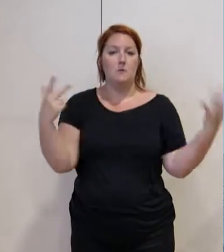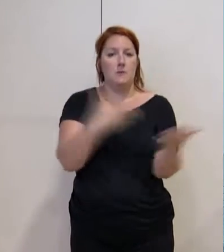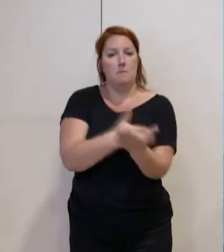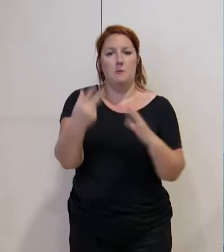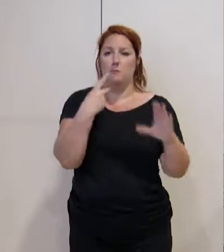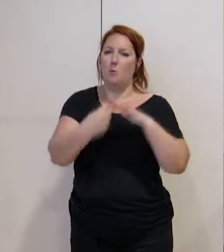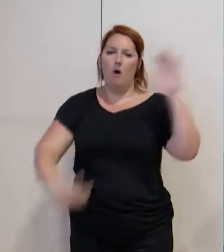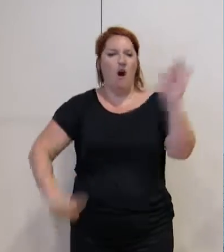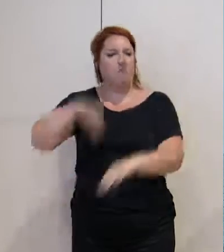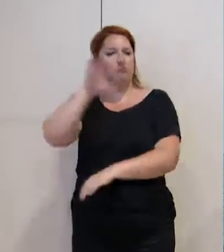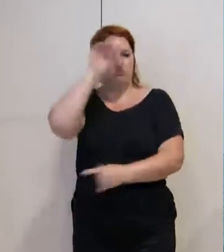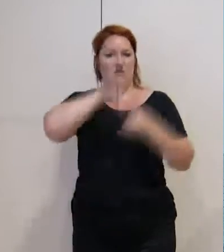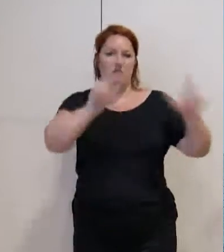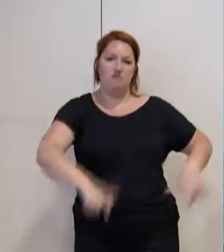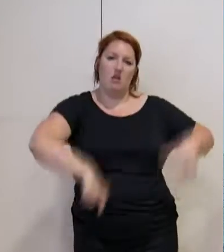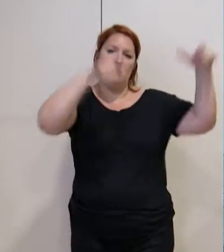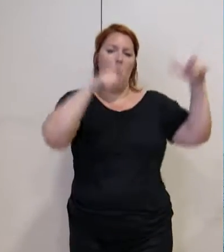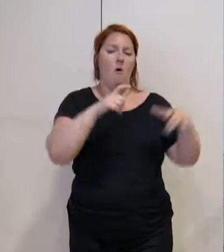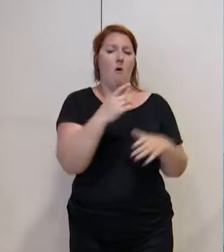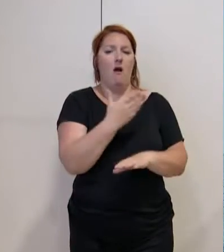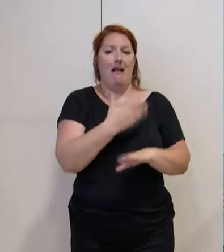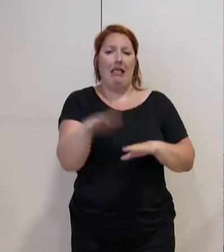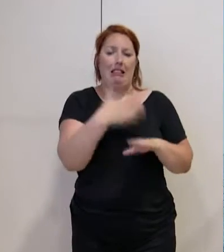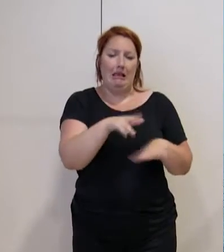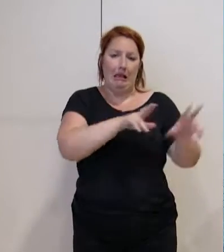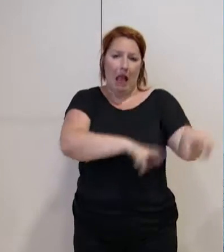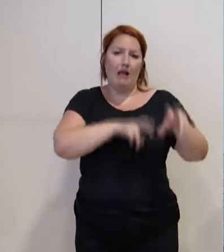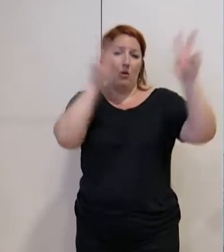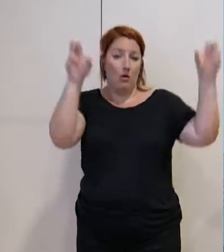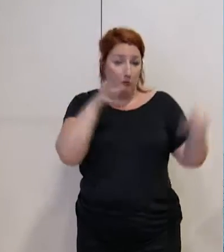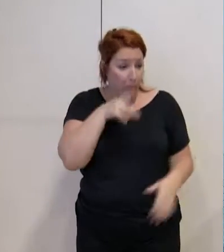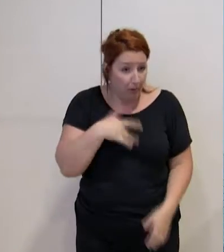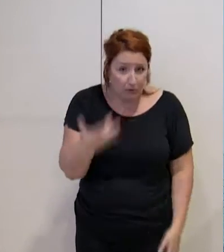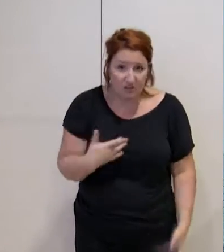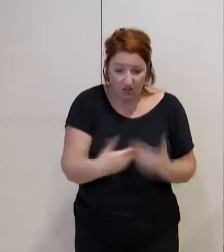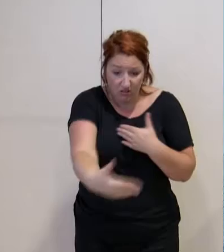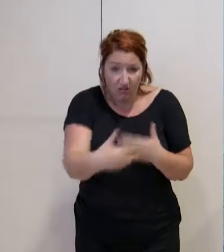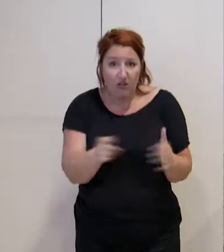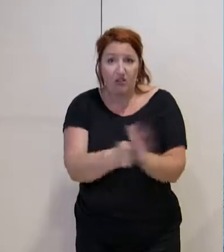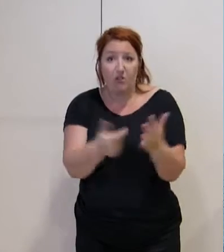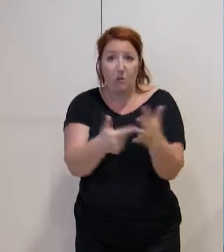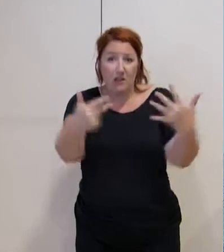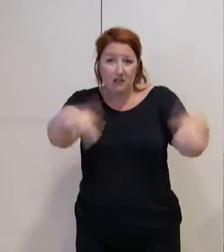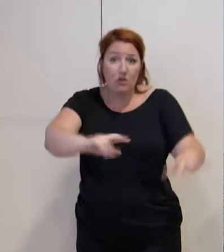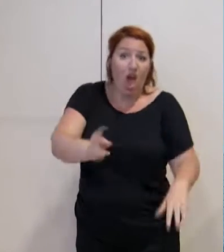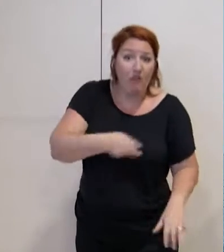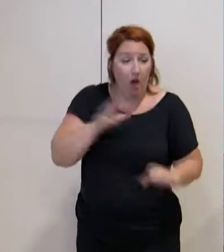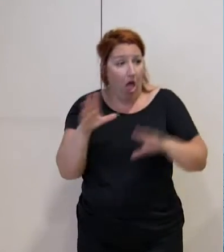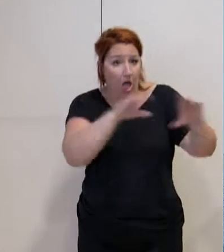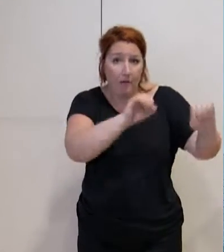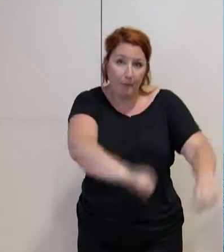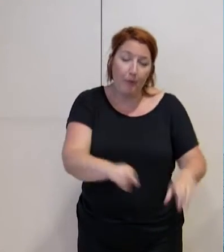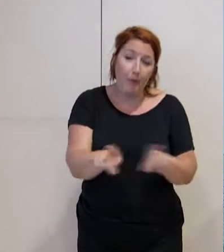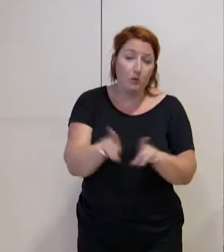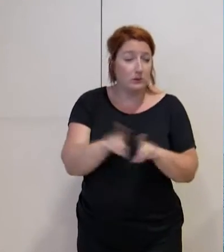bâtiment du Crédit Agricole inutilisable avant 2018 au plus tôt, et sans avoir présenté, comme l'impose la loi,